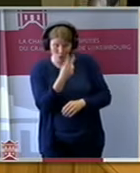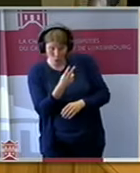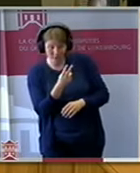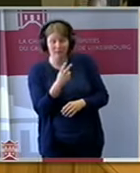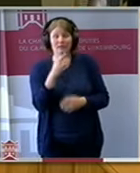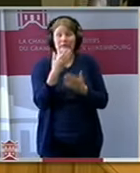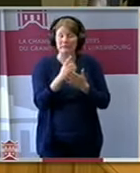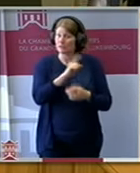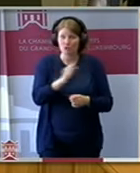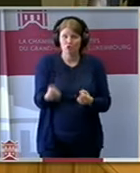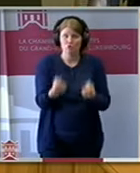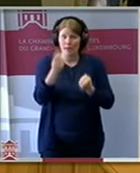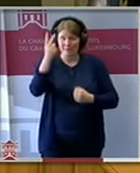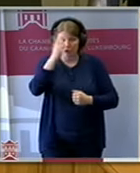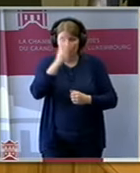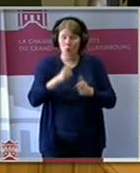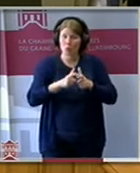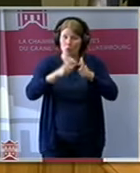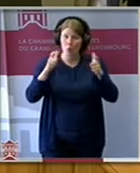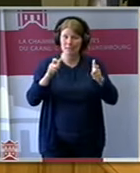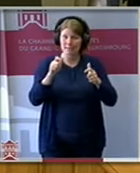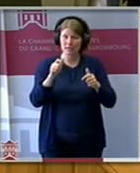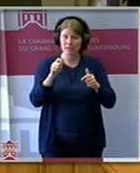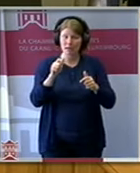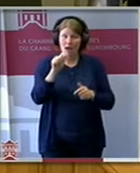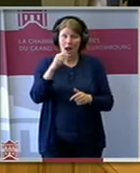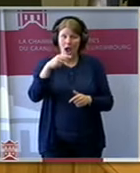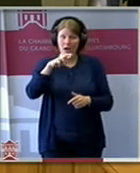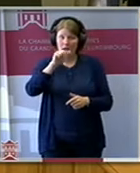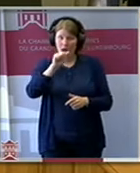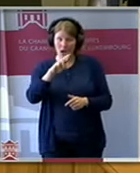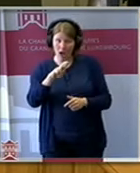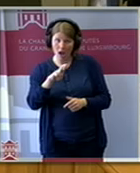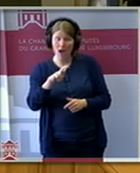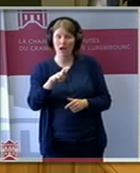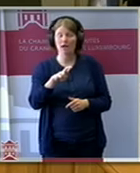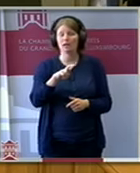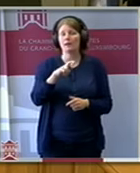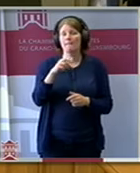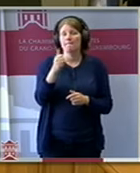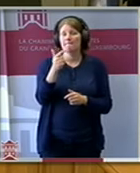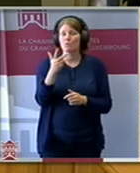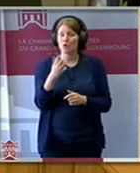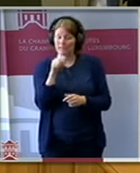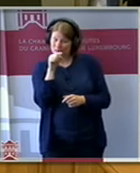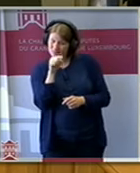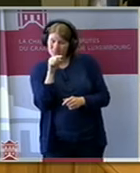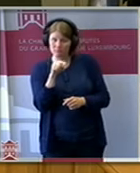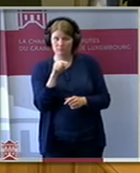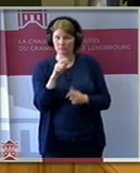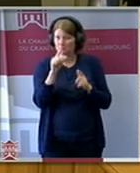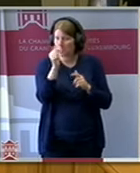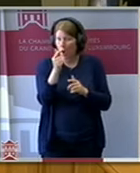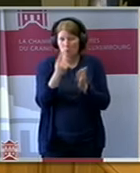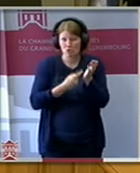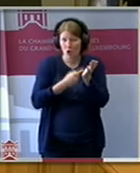verstehen. Ein großer Agrarmulti, der sein Reichtum exponentiell akkumuliert, dadurch, dass er kein oder Baal kein Steuer